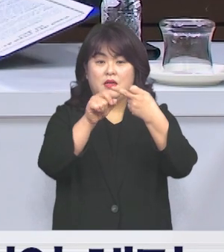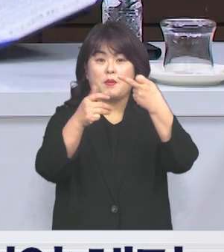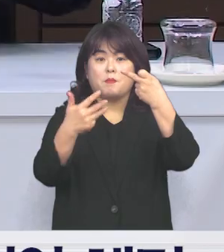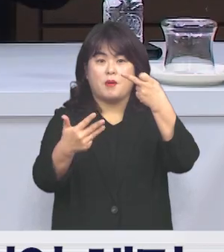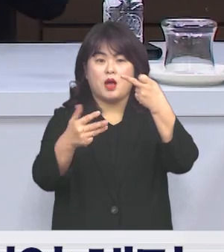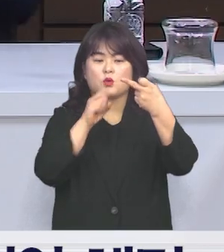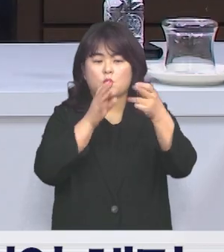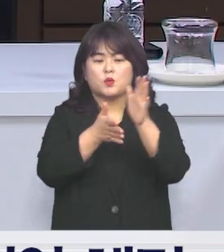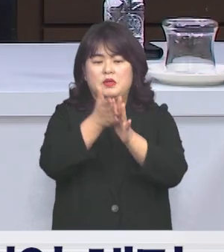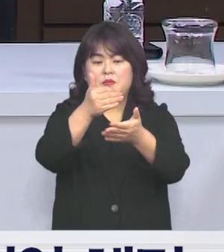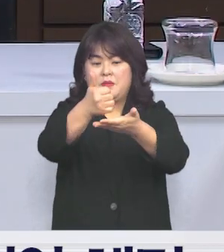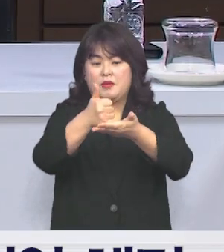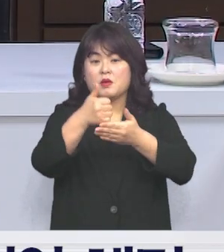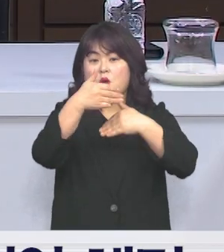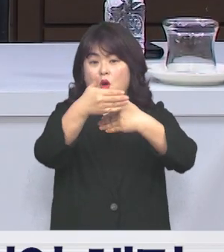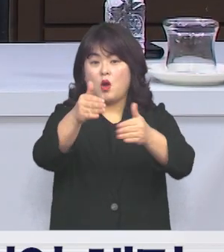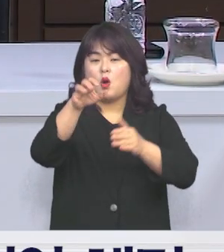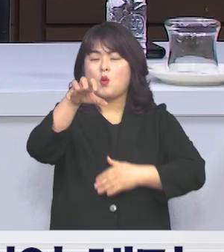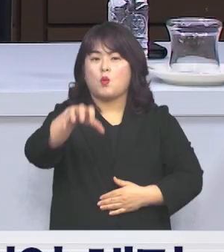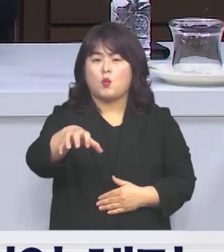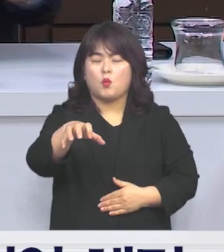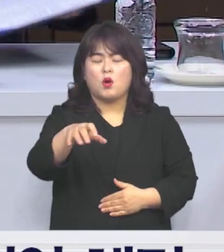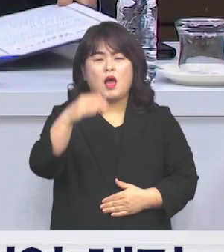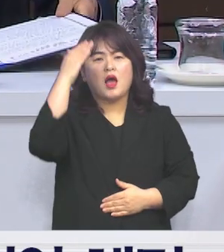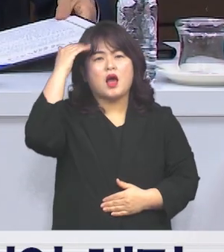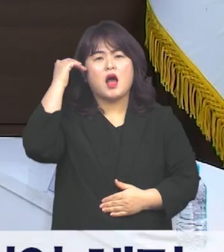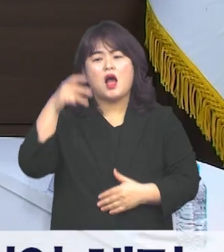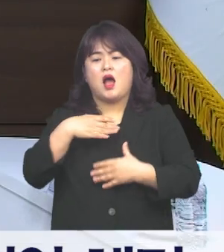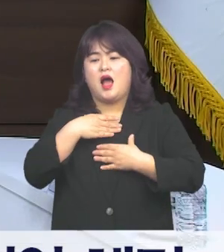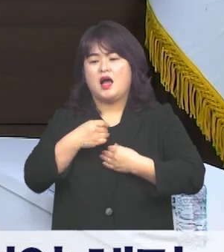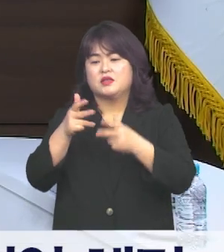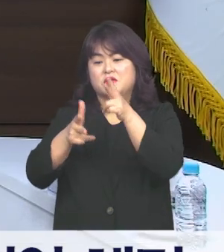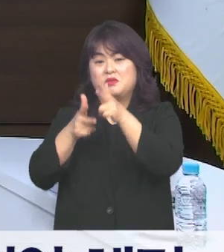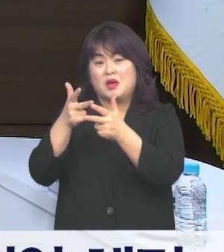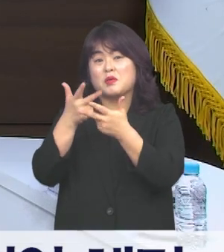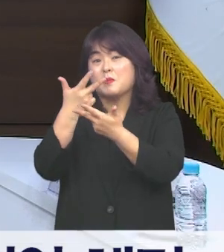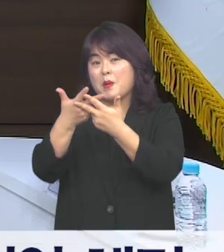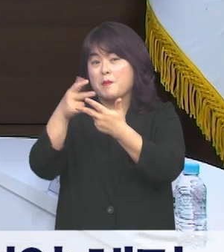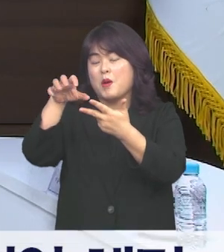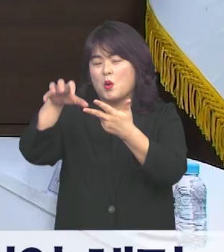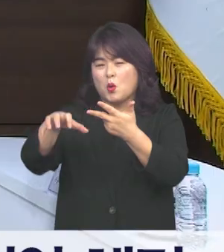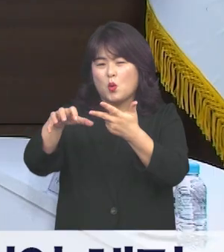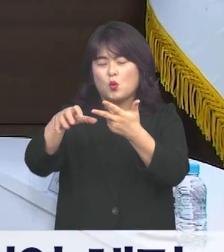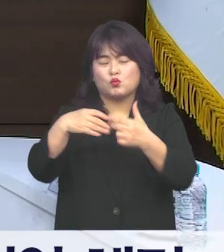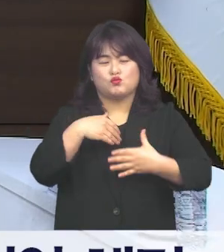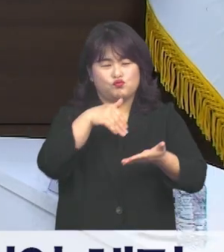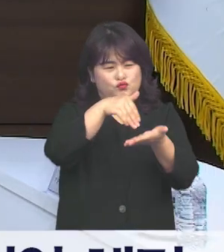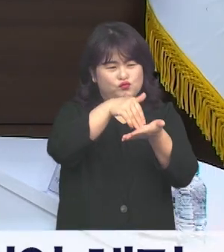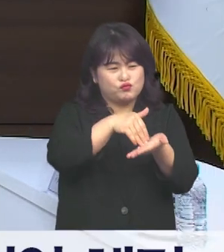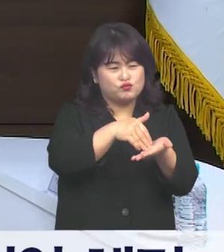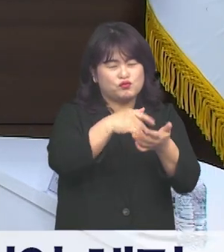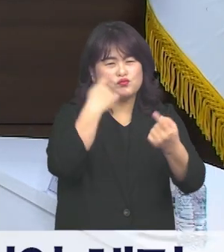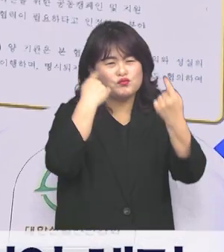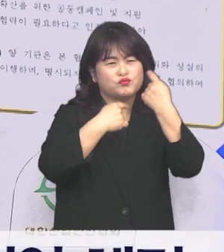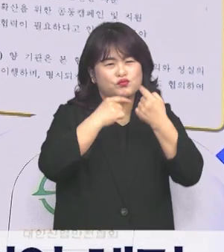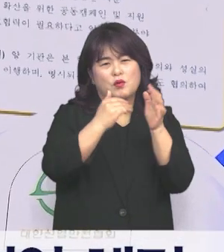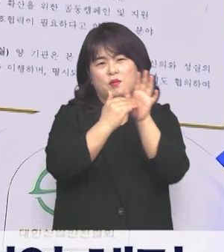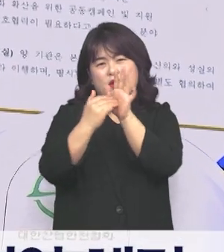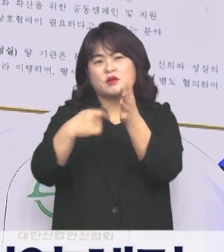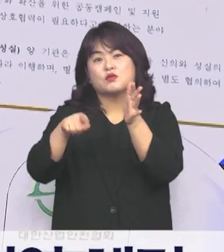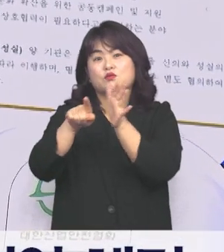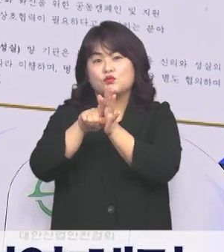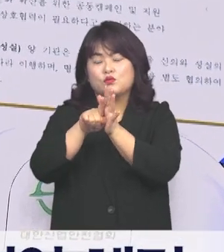용인특례시가 8일 시청 접견실에서 대한산업안전협회와 중대재해 예방과 안전문화 확산을 위한 업무 협약을